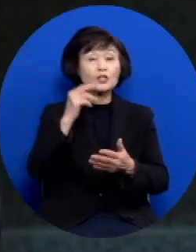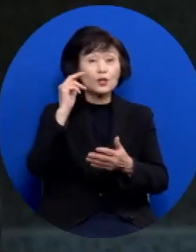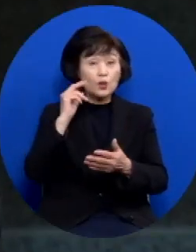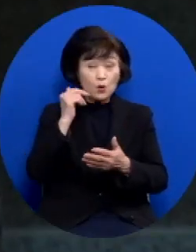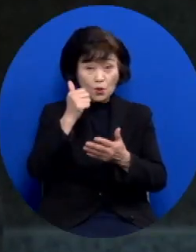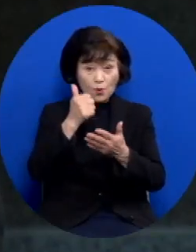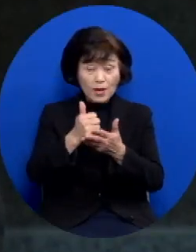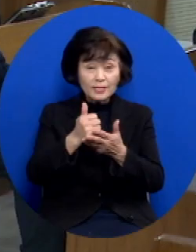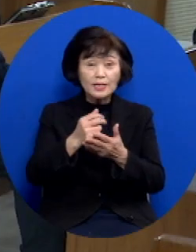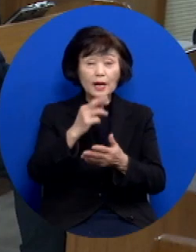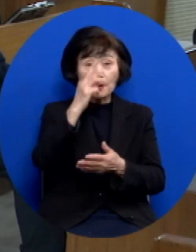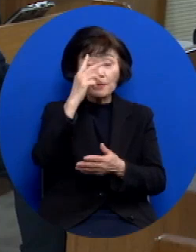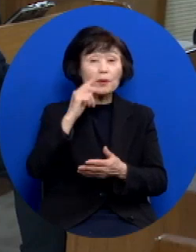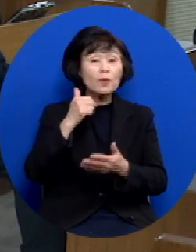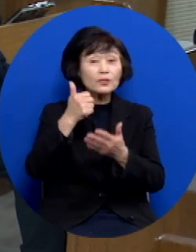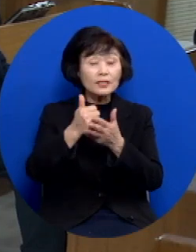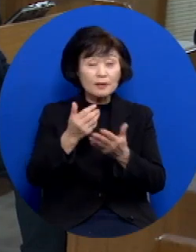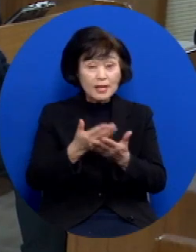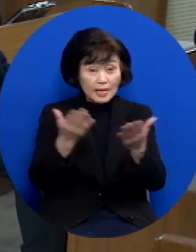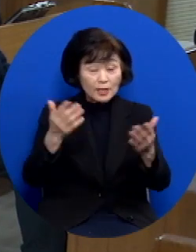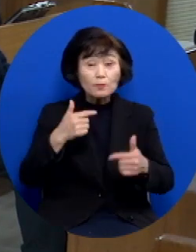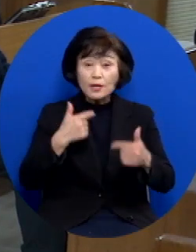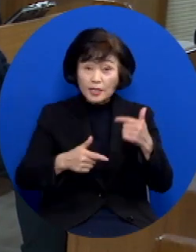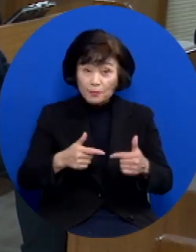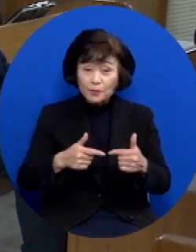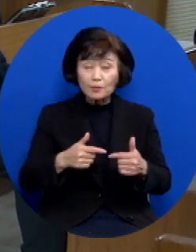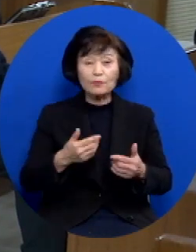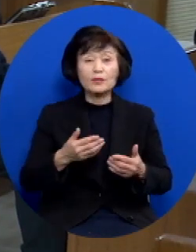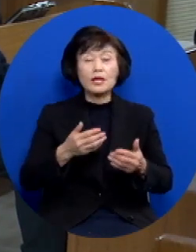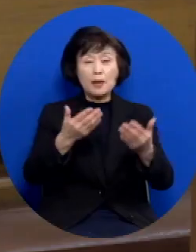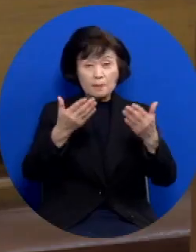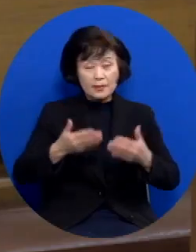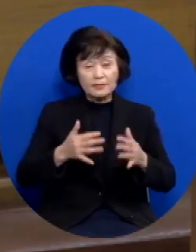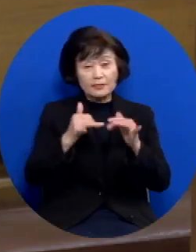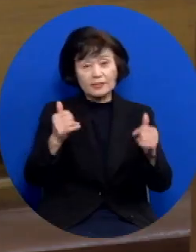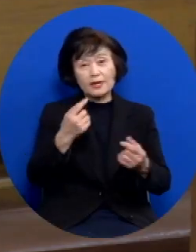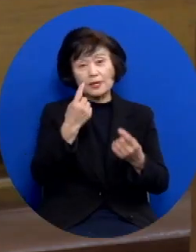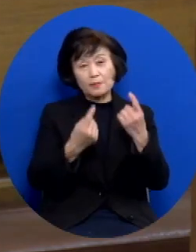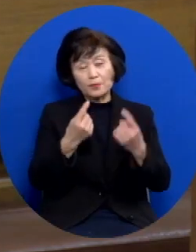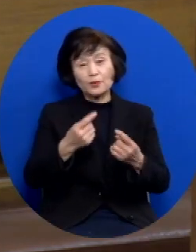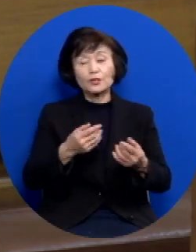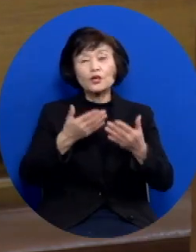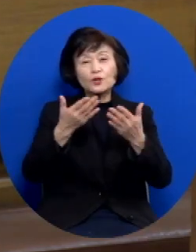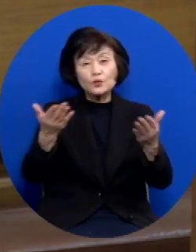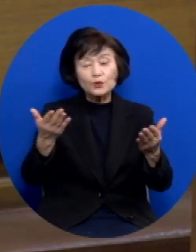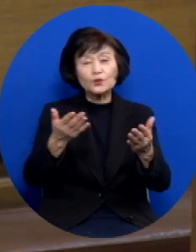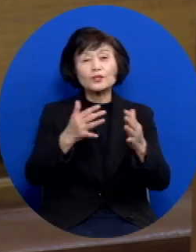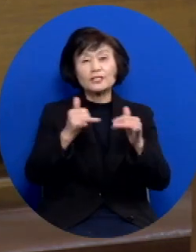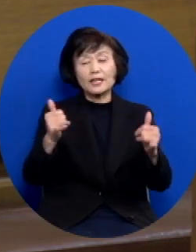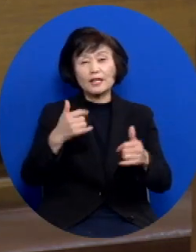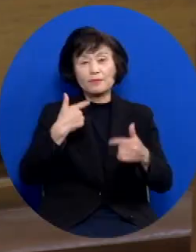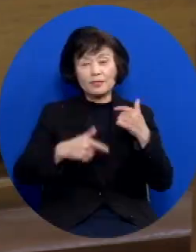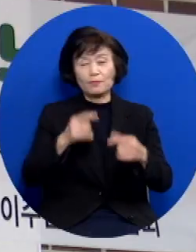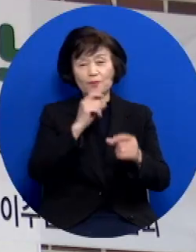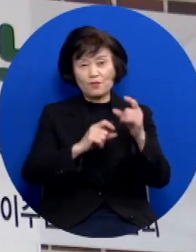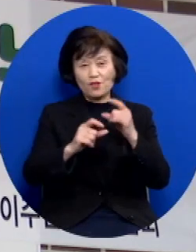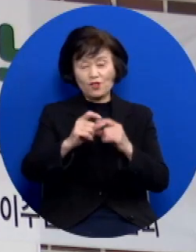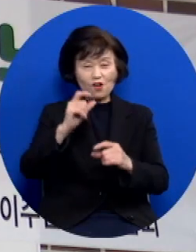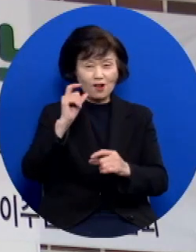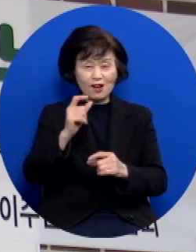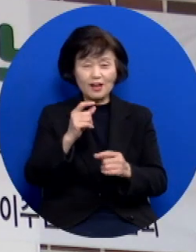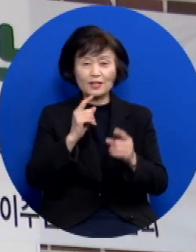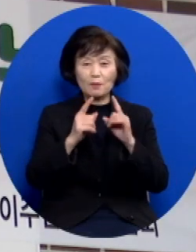목사는 나눔의 기쁨은 받는 사람보다 주는 사람에게 있다며 더 큰 기쁨을 누릴 수 있도록 분발하자고 말씀을